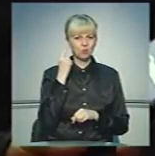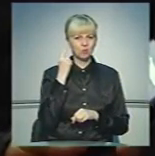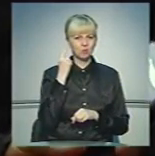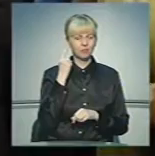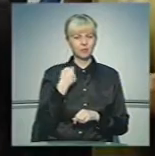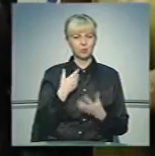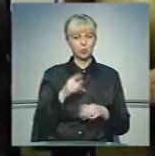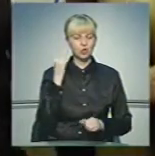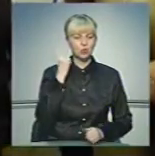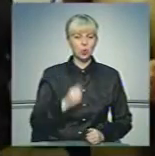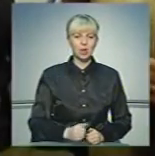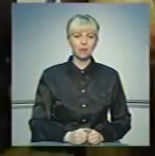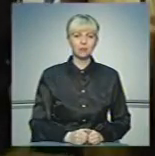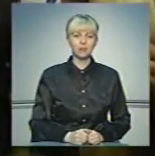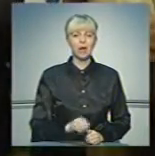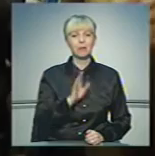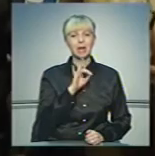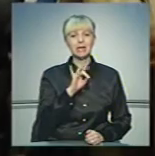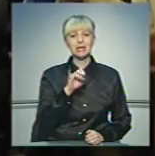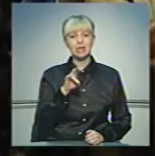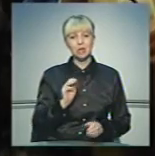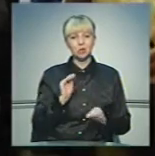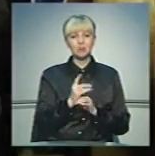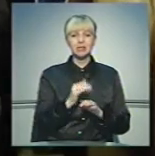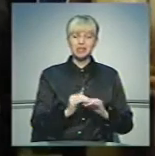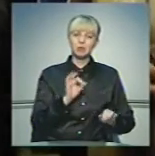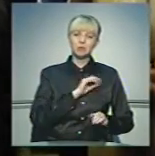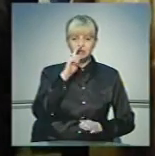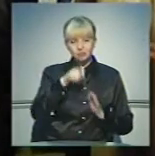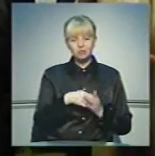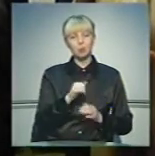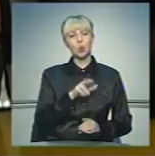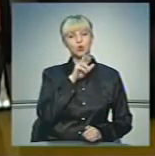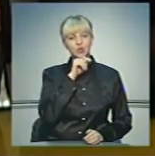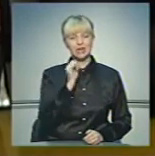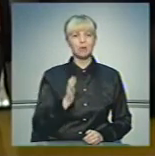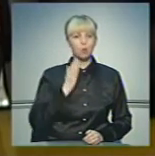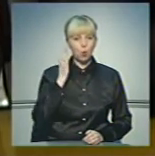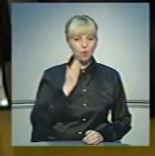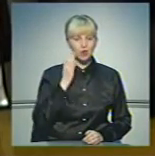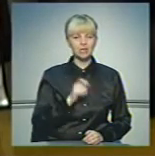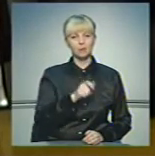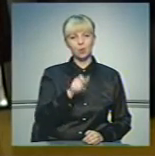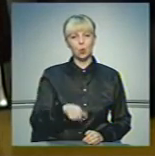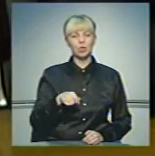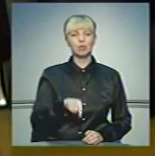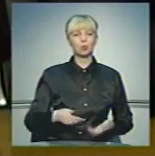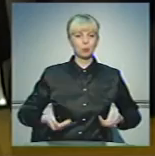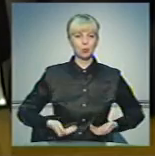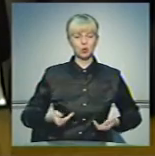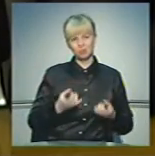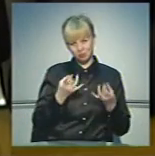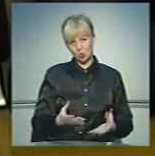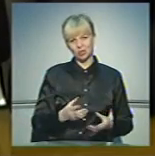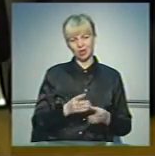ми чуємо. А ще пані Ірина додає, дітям корисно дізнатися про Чернівці та Буковину, людей, які тут проживають, та й